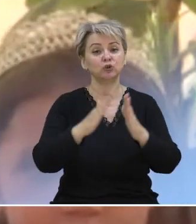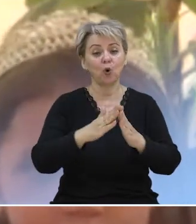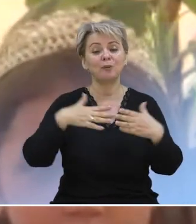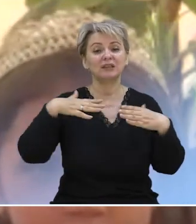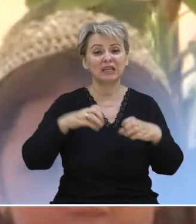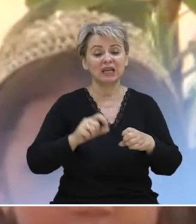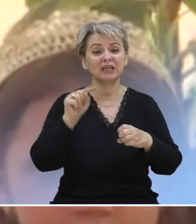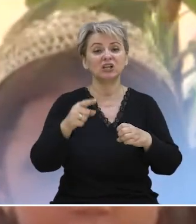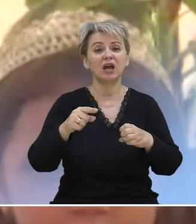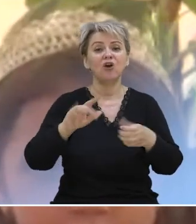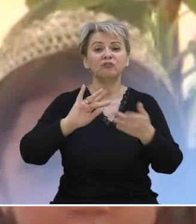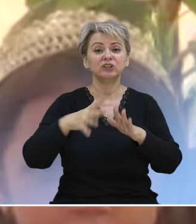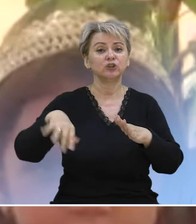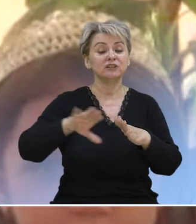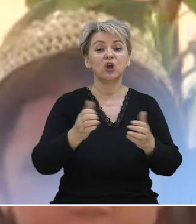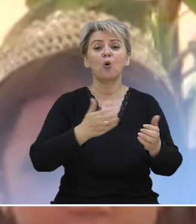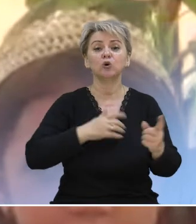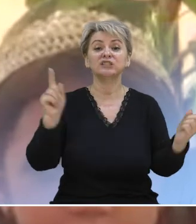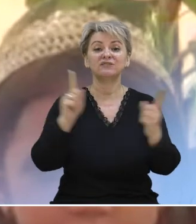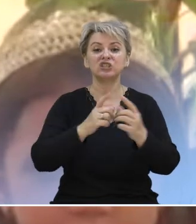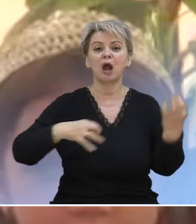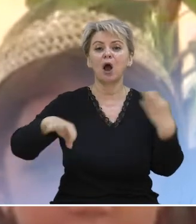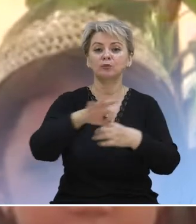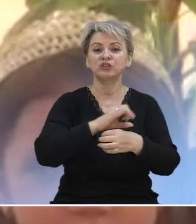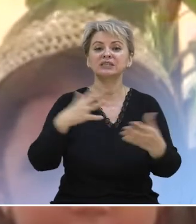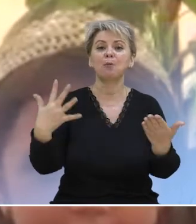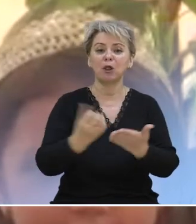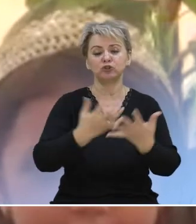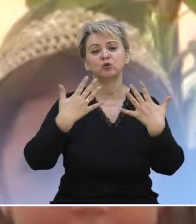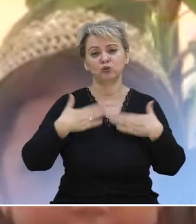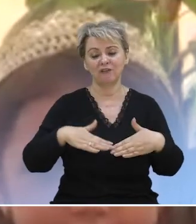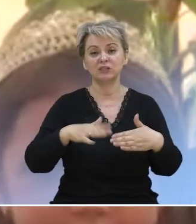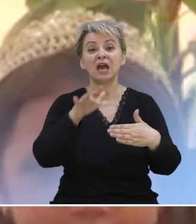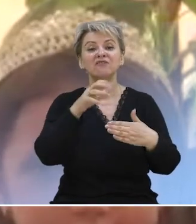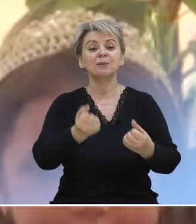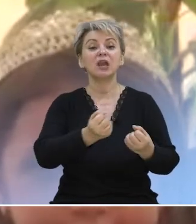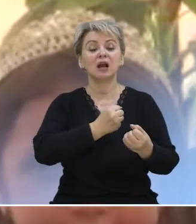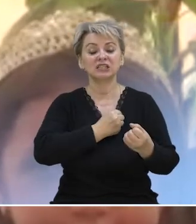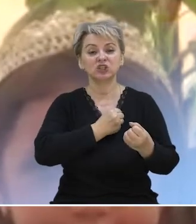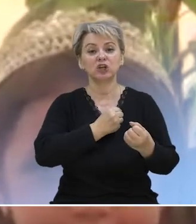дома, надоело находиться в онлайн, всем хочется встречаться, общаться и получать удовольствие.